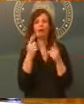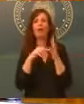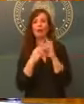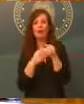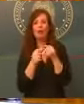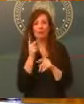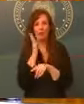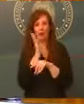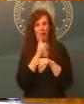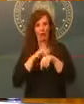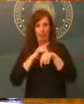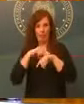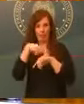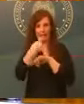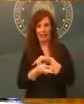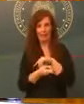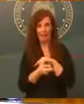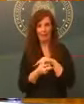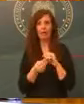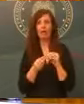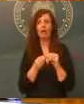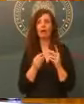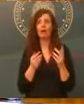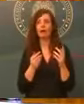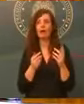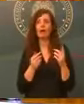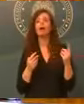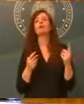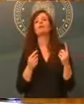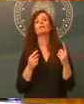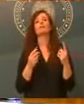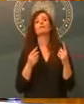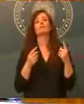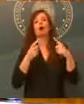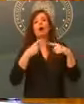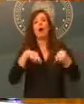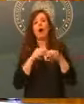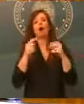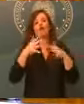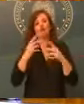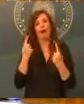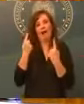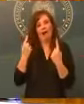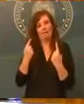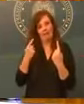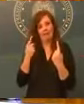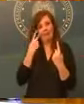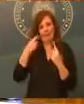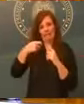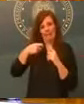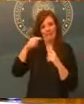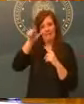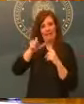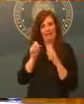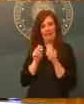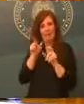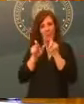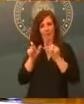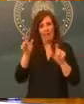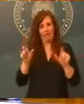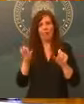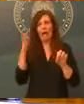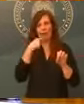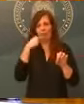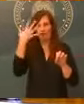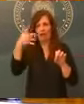rinviato di poco ma io ho letto le dichiarazioni del presidente De Luca l'organico per il personale c'è l'ho appena dichiarato abbiamo fino a